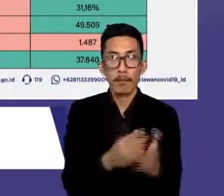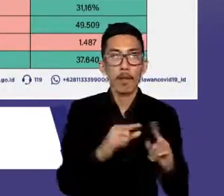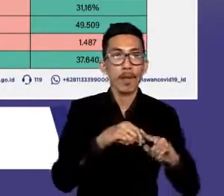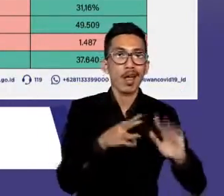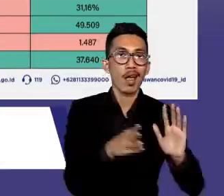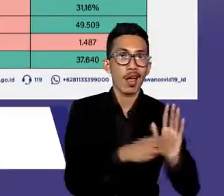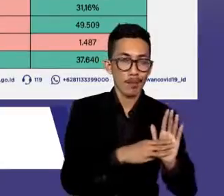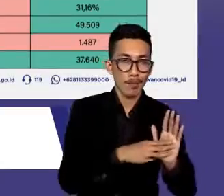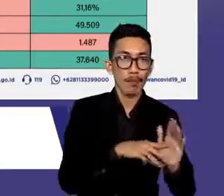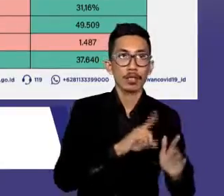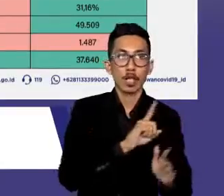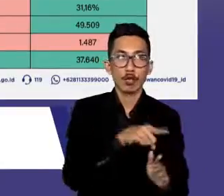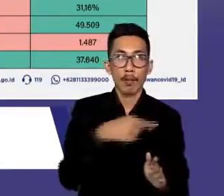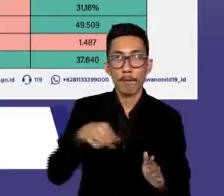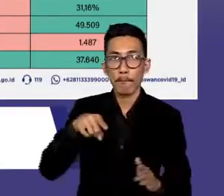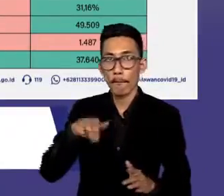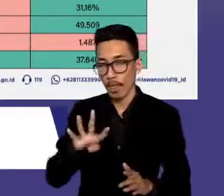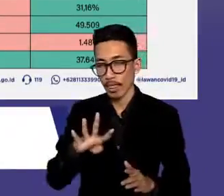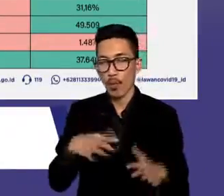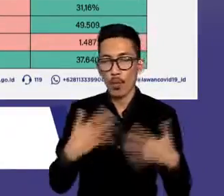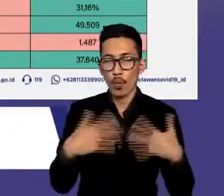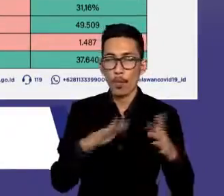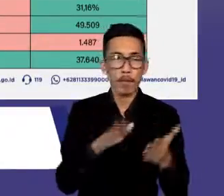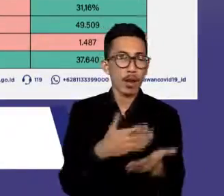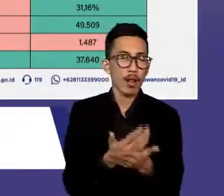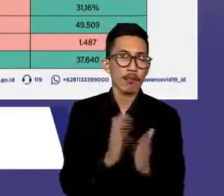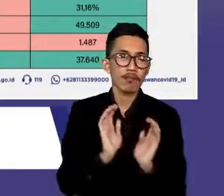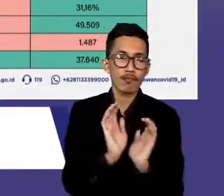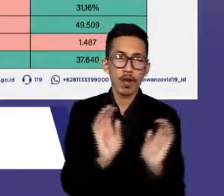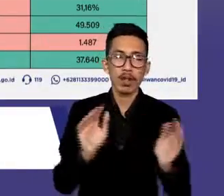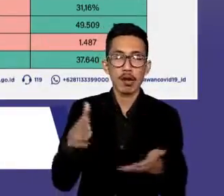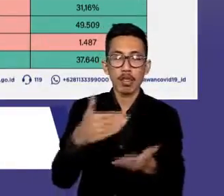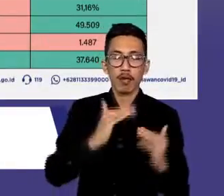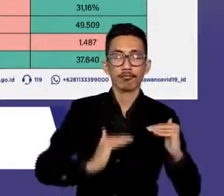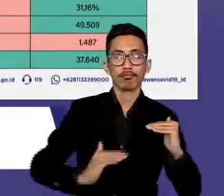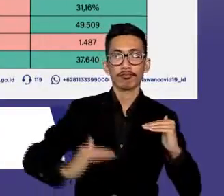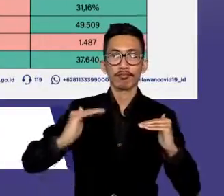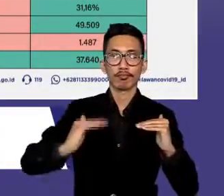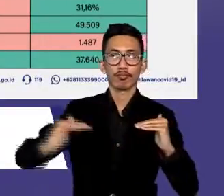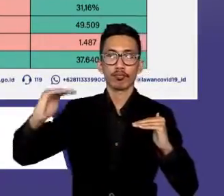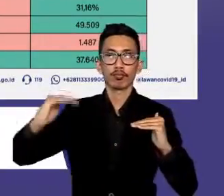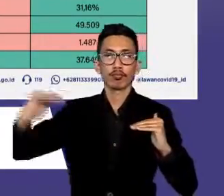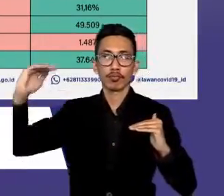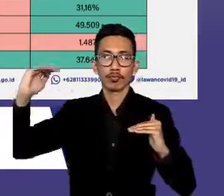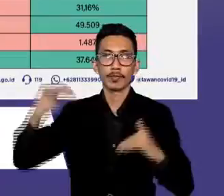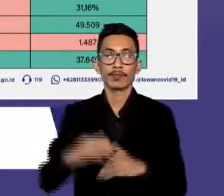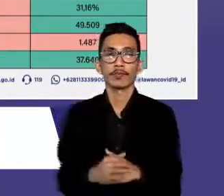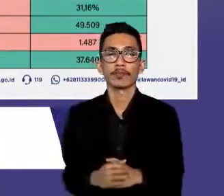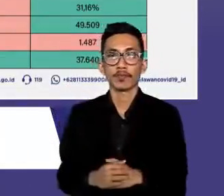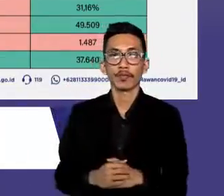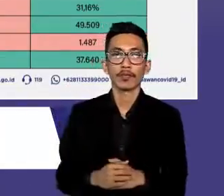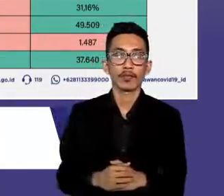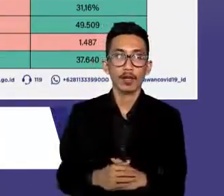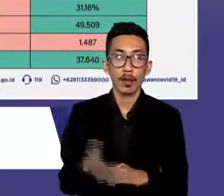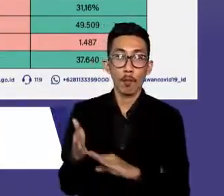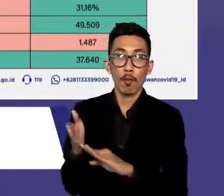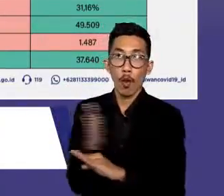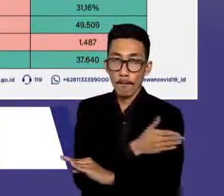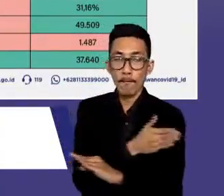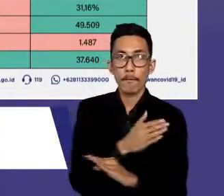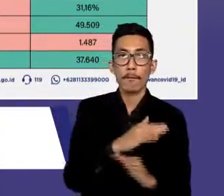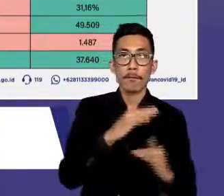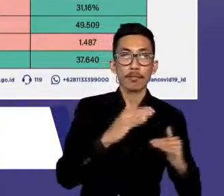masih terus mengalami peningkatan Hai pada sebelum bpkm darurat kematian tertinggi sebesar